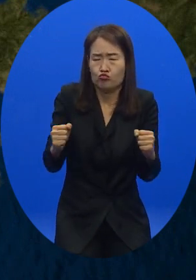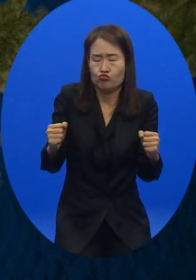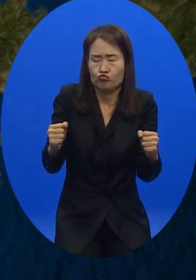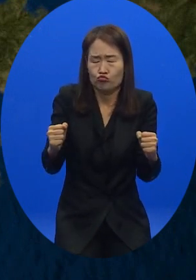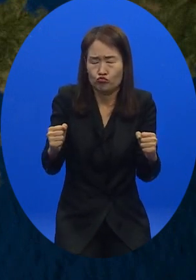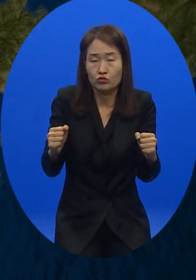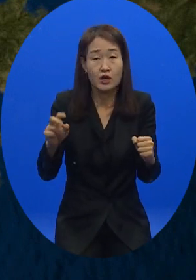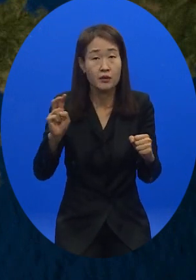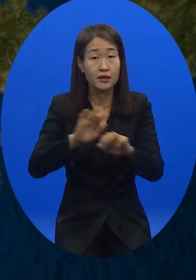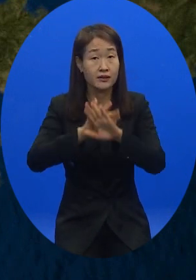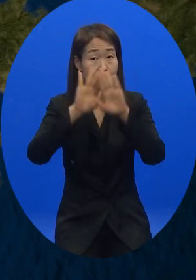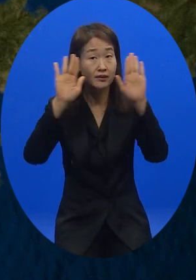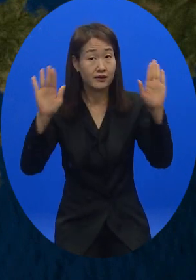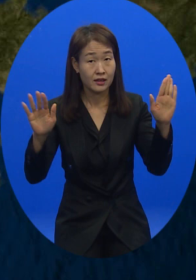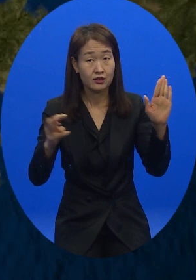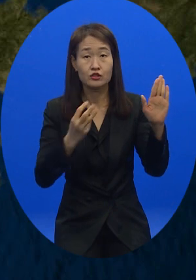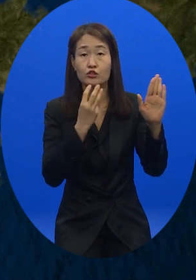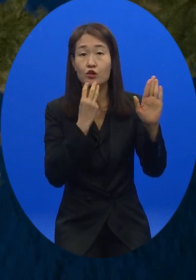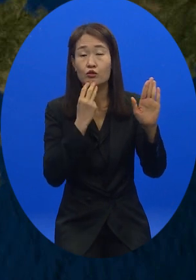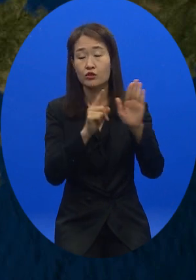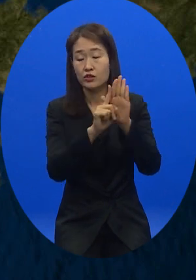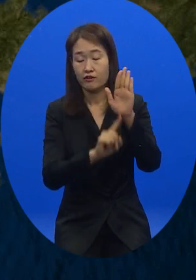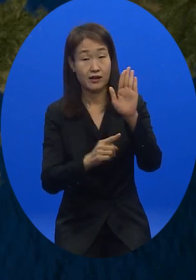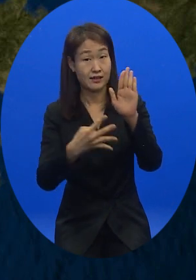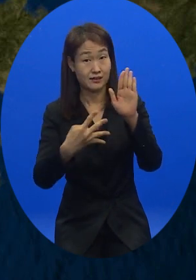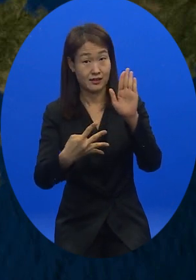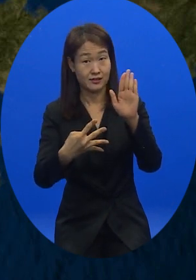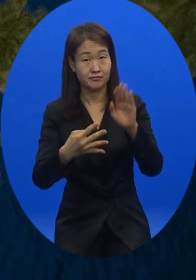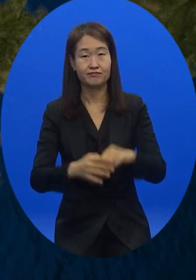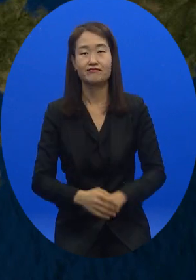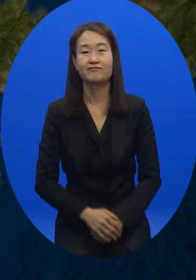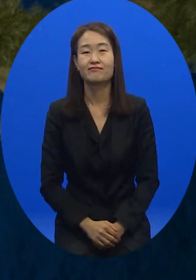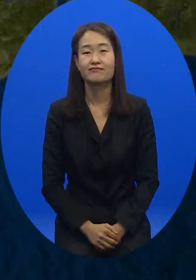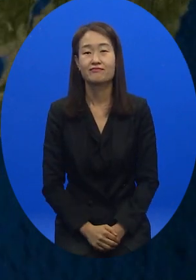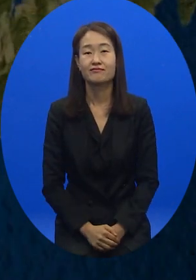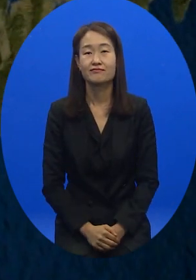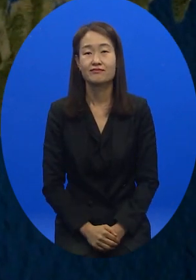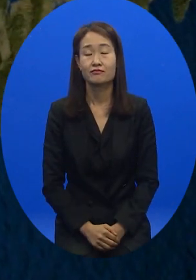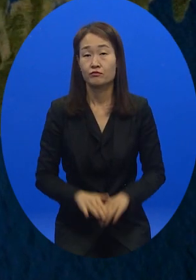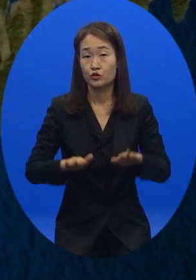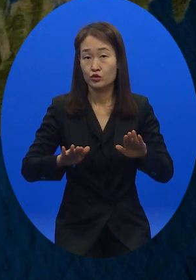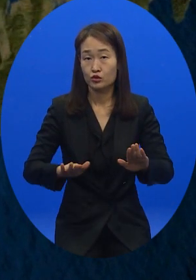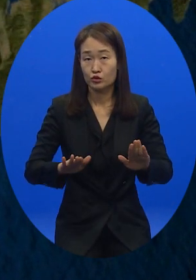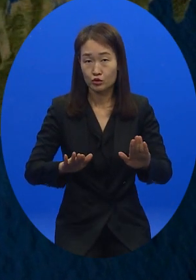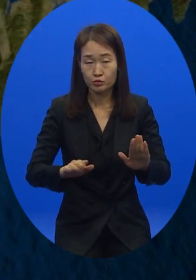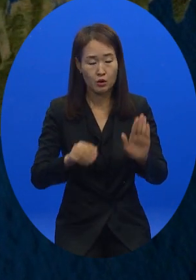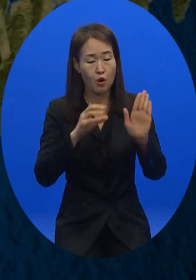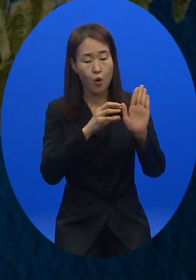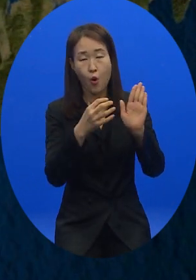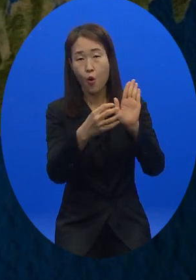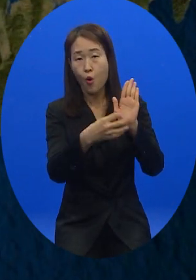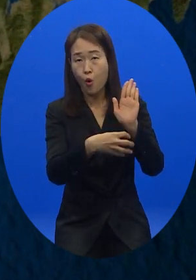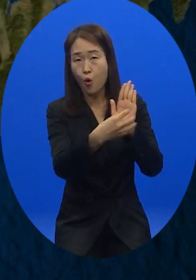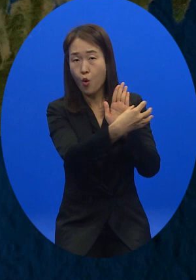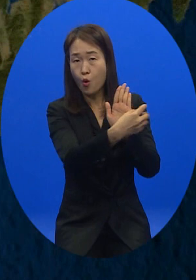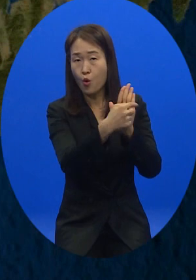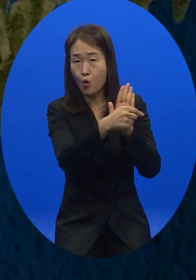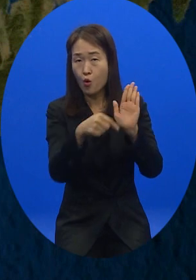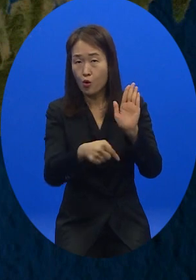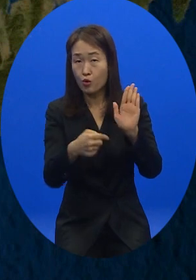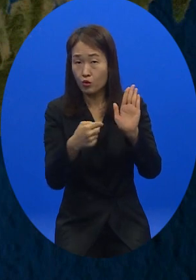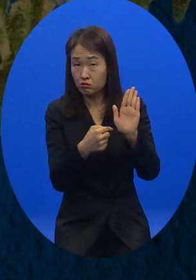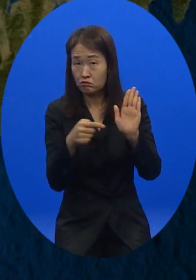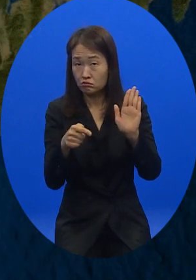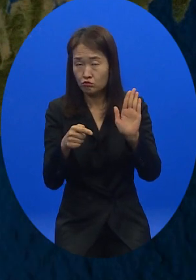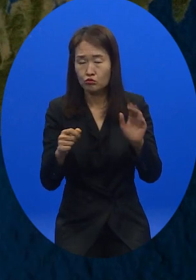예상되고 낮 최고기온 서울 영하 4도에 그치겠습니다. 현재 서해상과 남해상, 동해중부해상